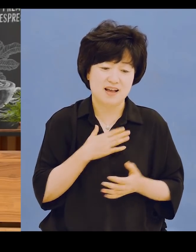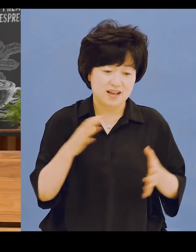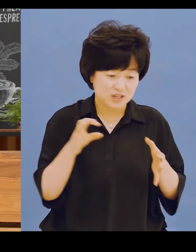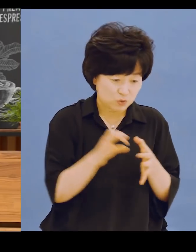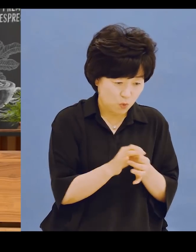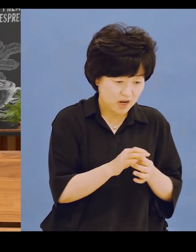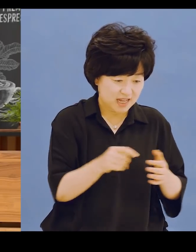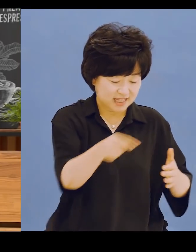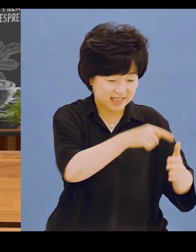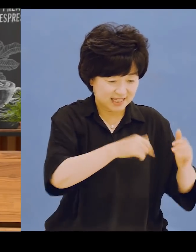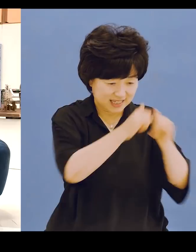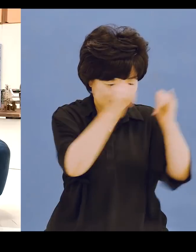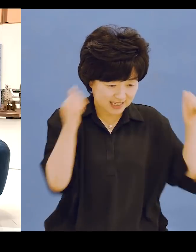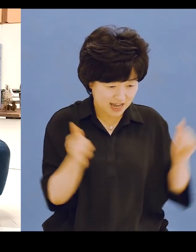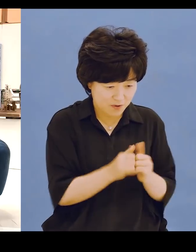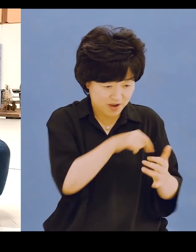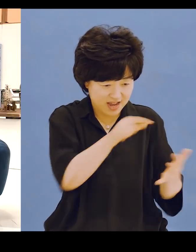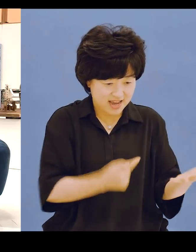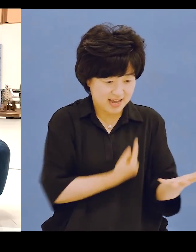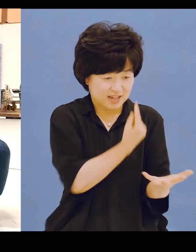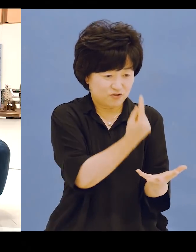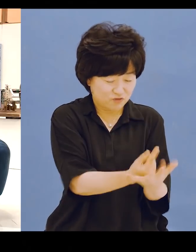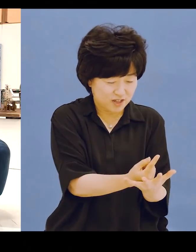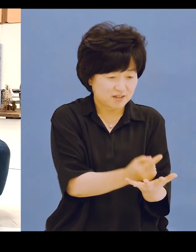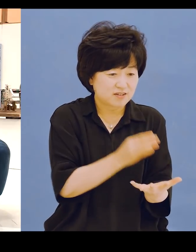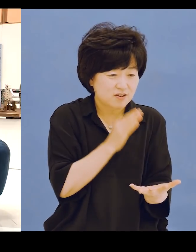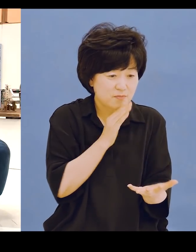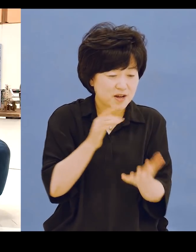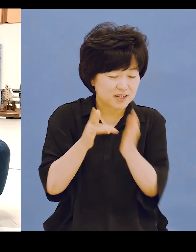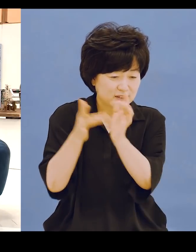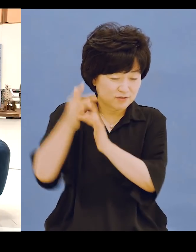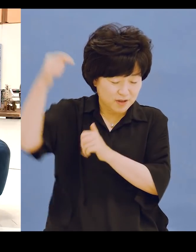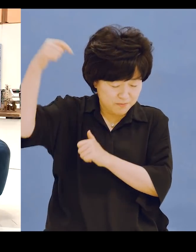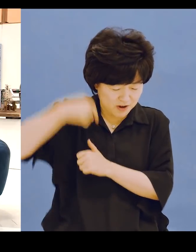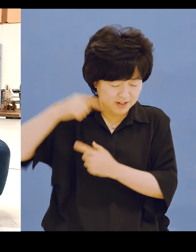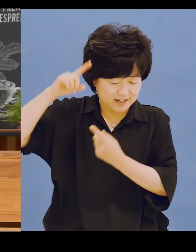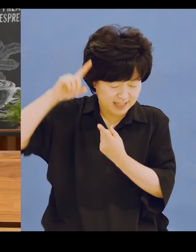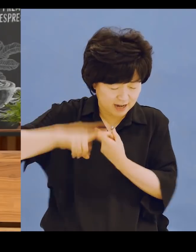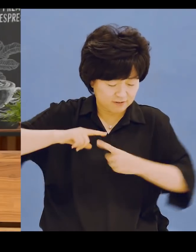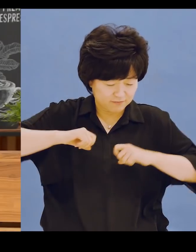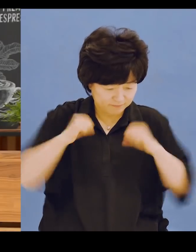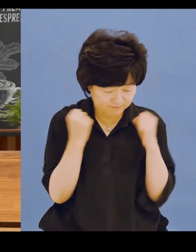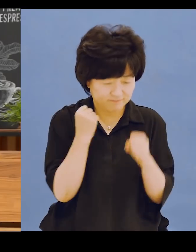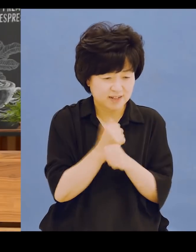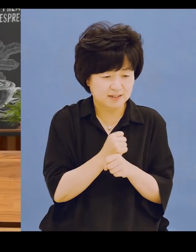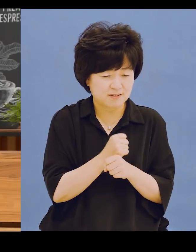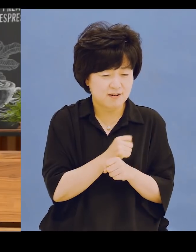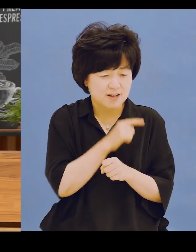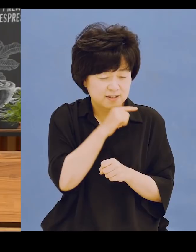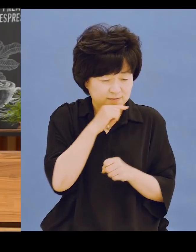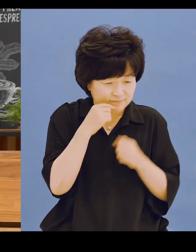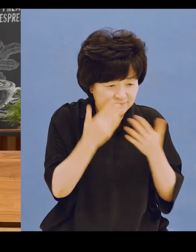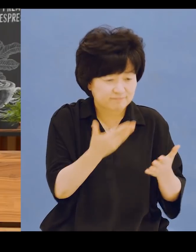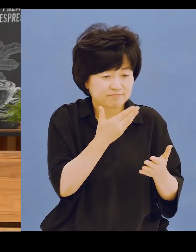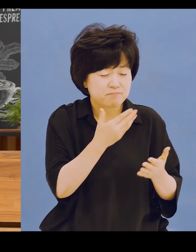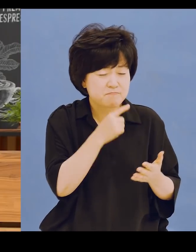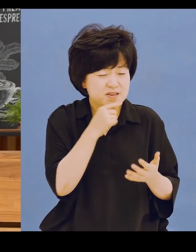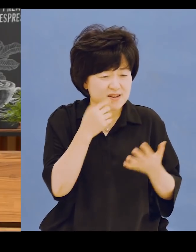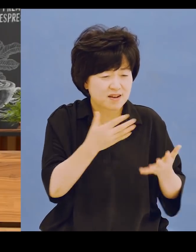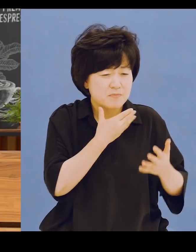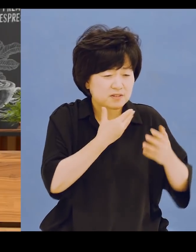사회에서 정말 지금 선교사님이 하신 것만큼 내가 피 흘려가며 눈물로 흘려가며 한 생명을 위해서 선교를